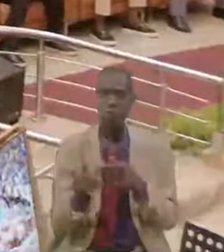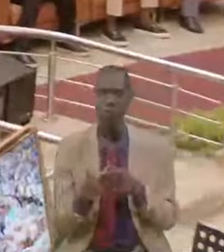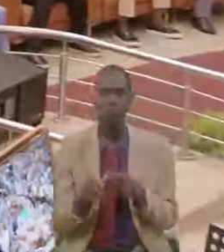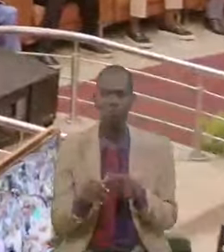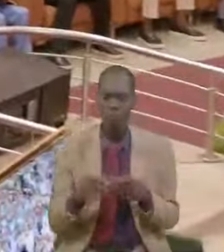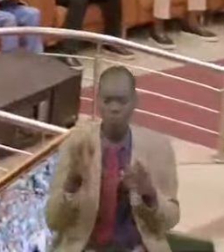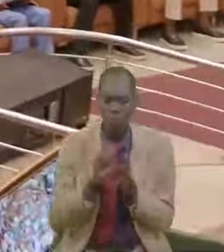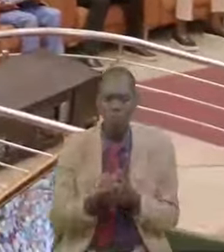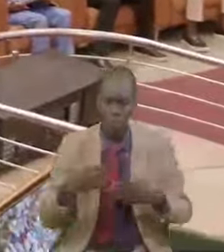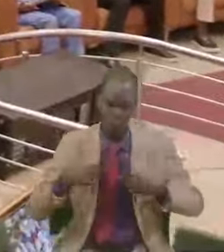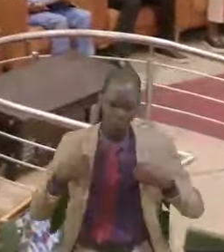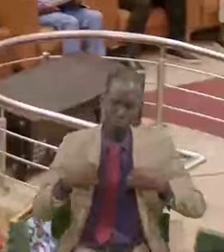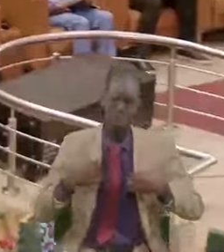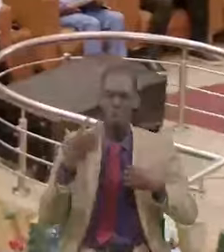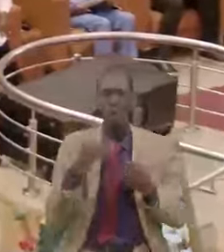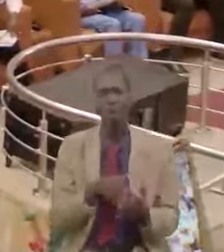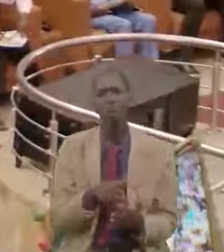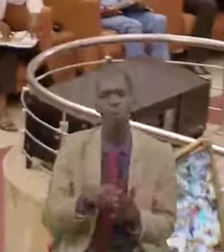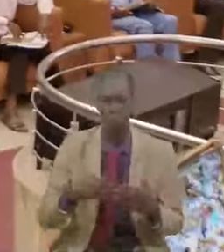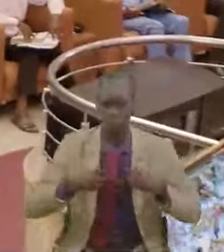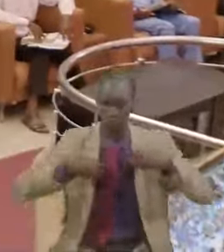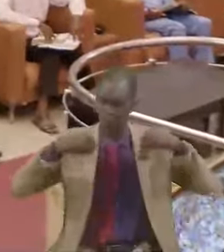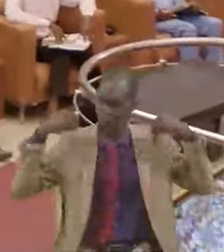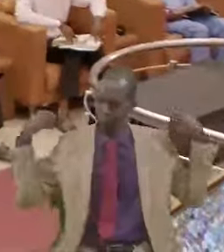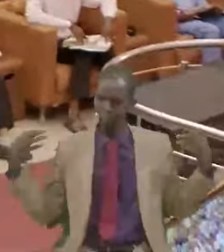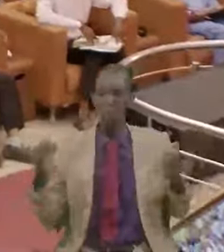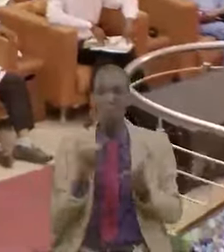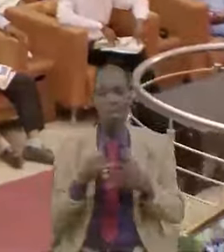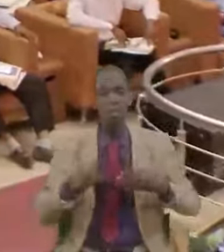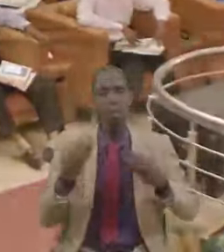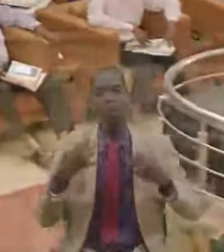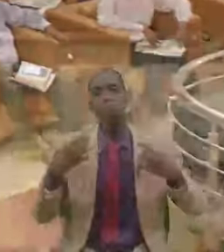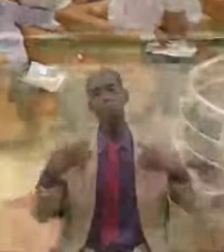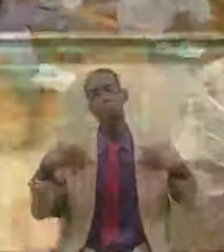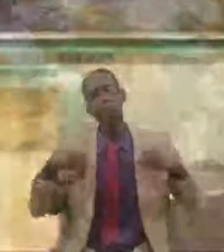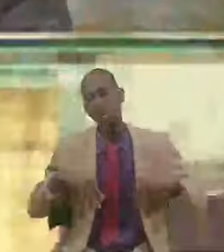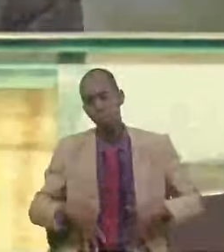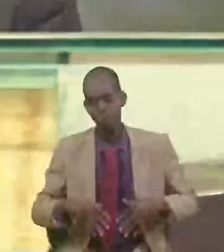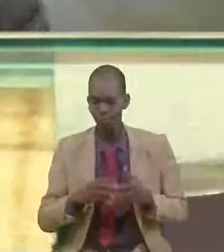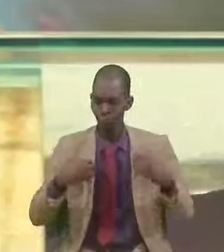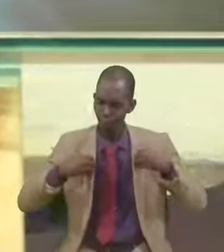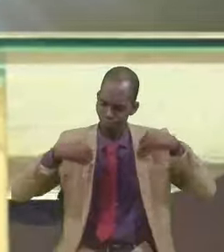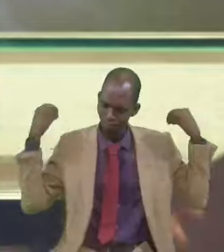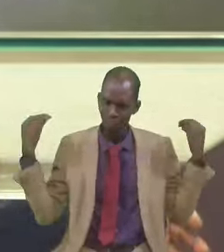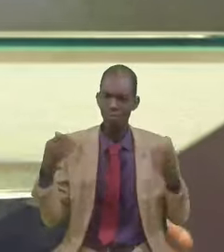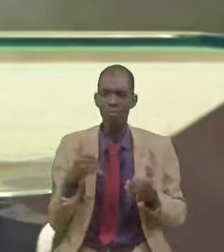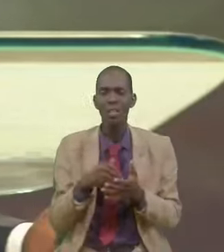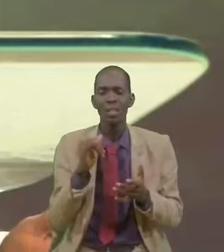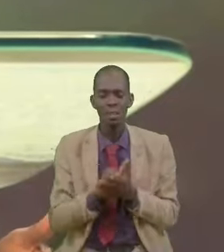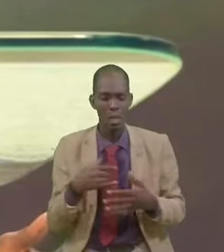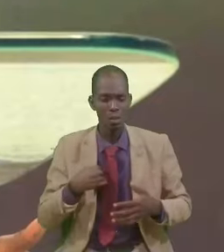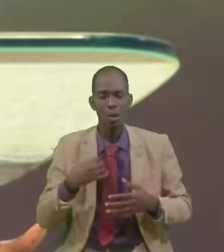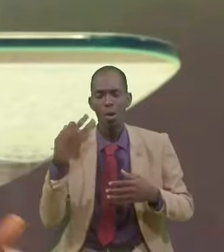Enlevez ce manteau de faiblesse, ce manteau de dépression, ce manteau de pleurs, ce